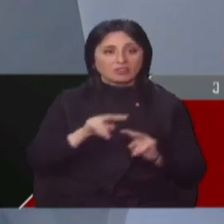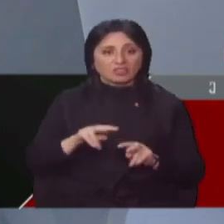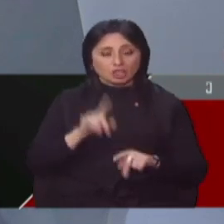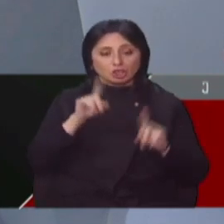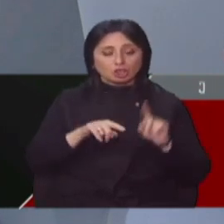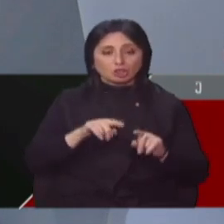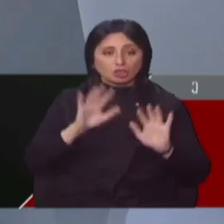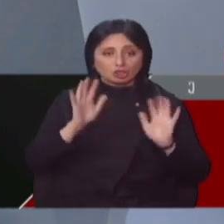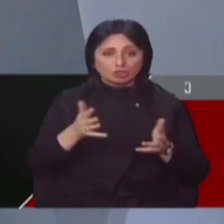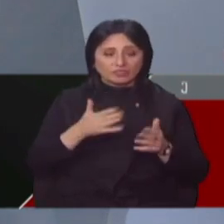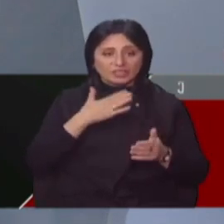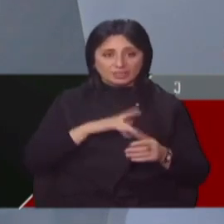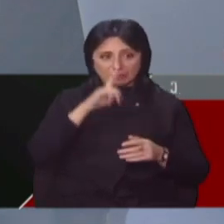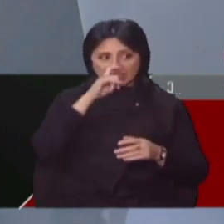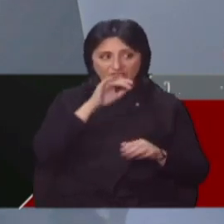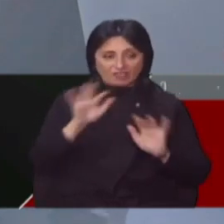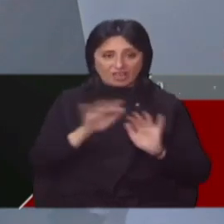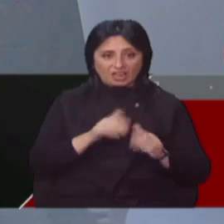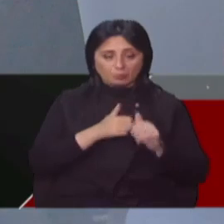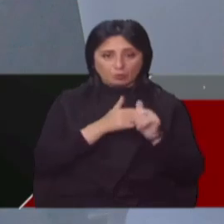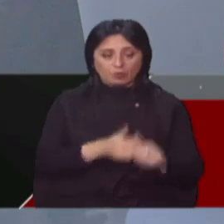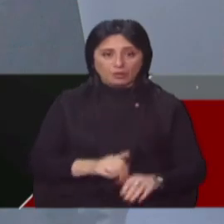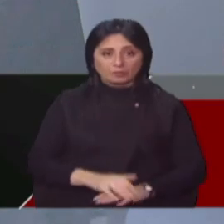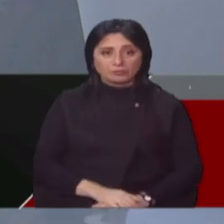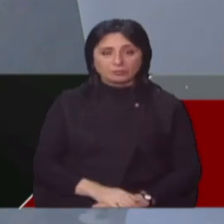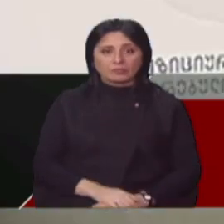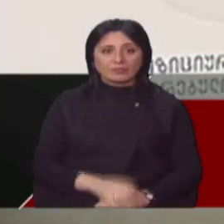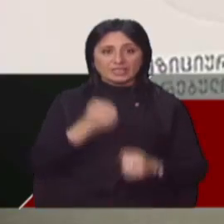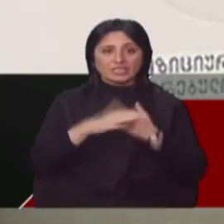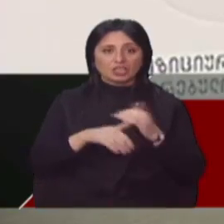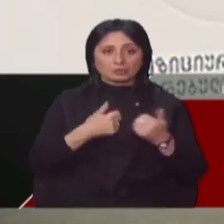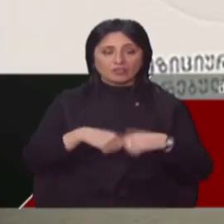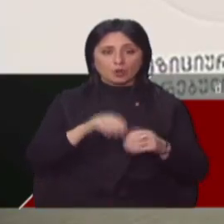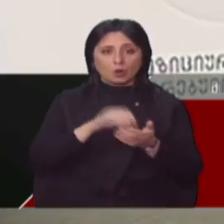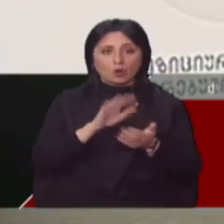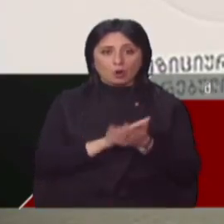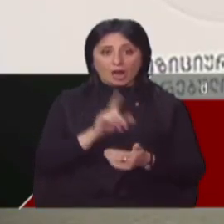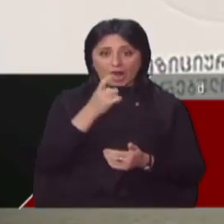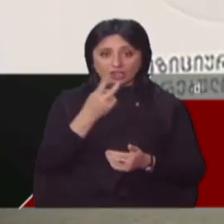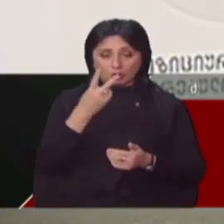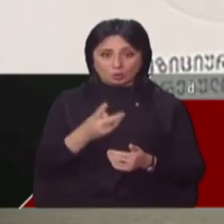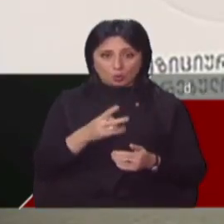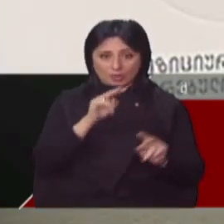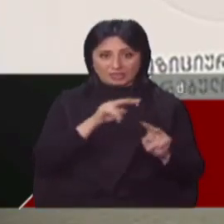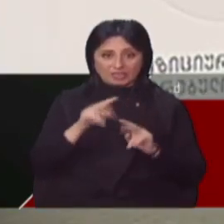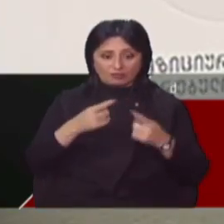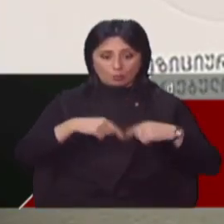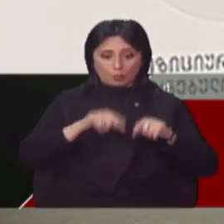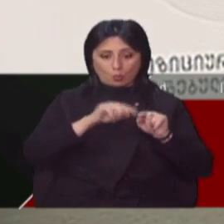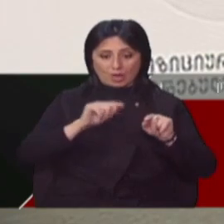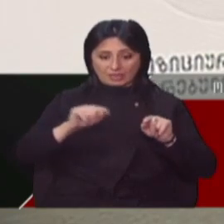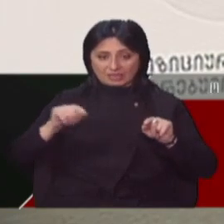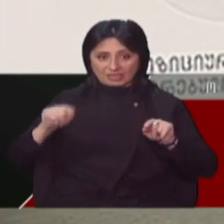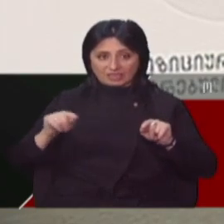ზოგიერთ შემთხვევაში კი საკმაოდ მწვავე რეაგირება მოჰყვა. ცესკოში რეგისტრირებული 102 ადგილობრივი სადამკვირვებლო